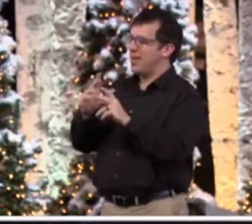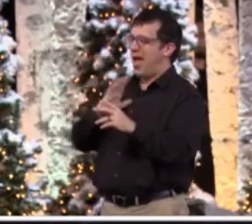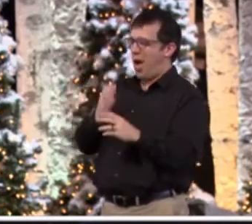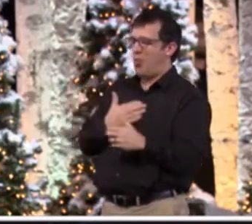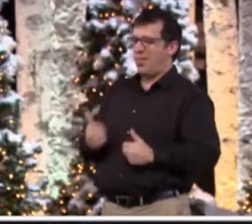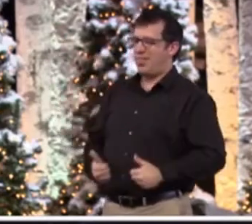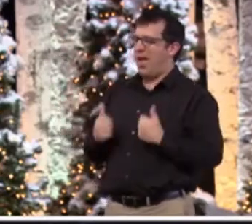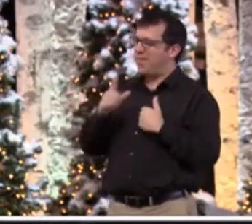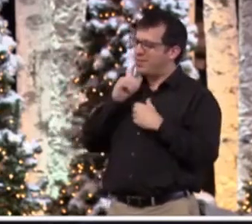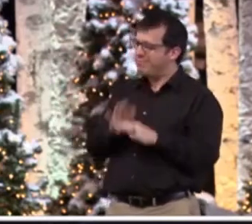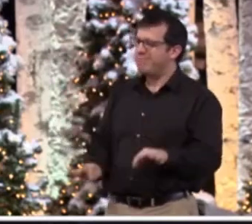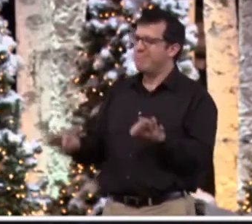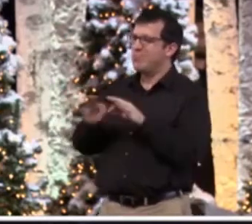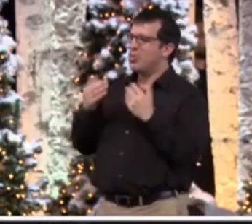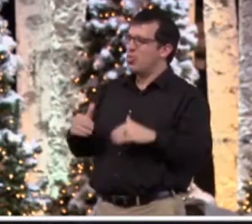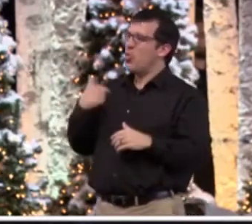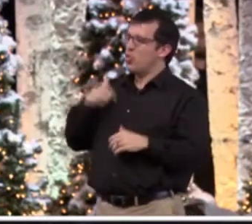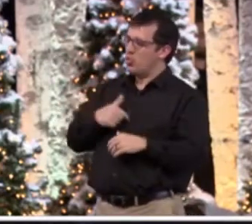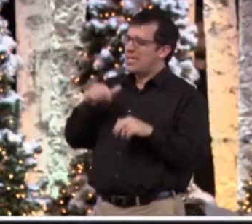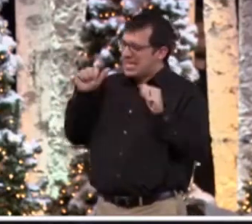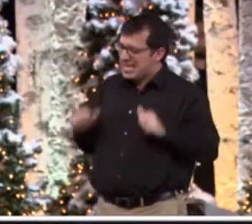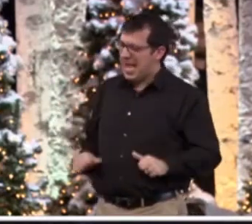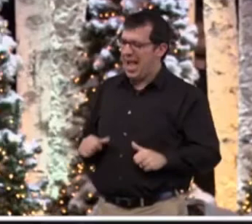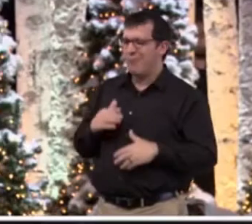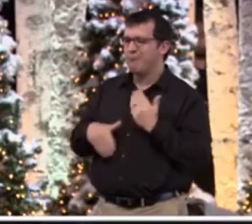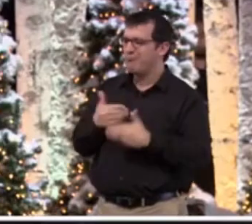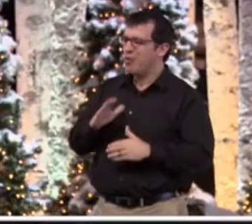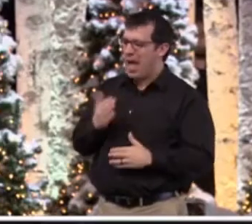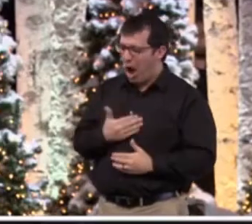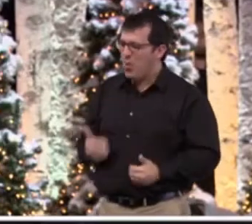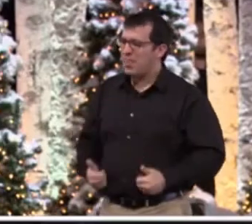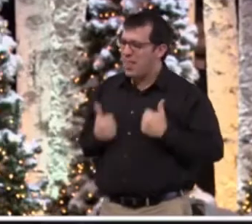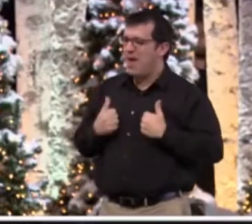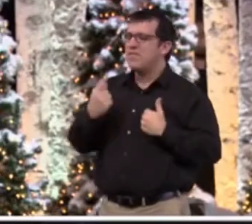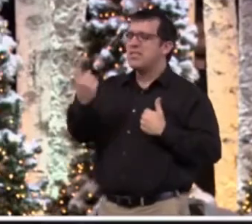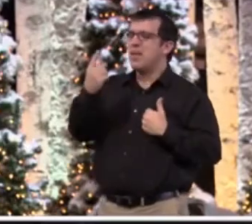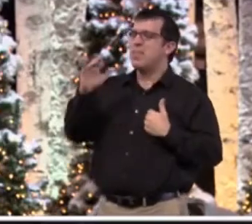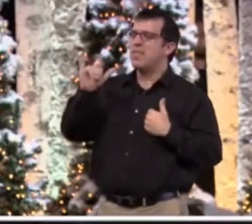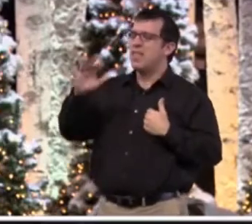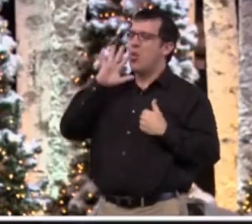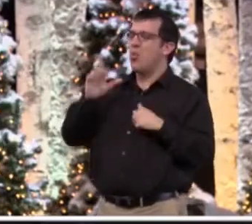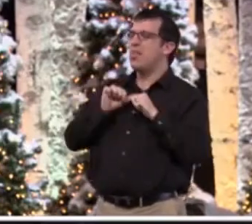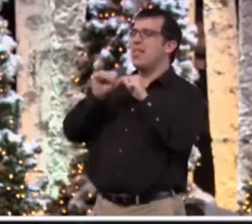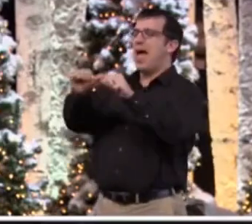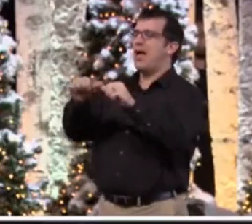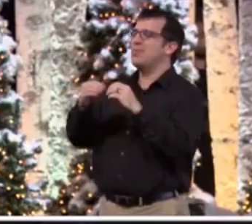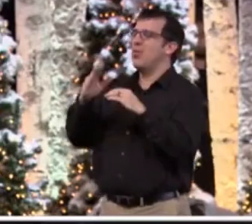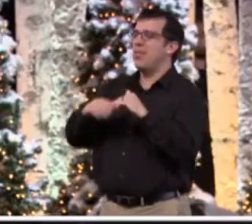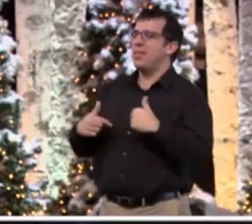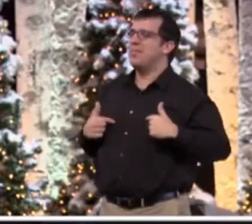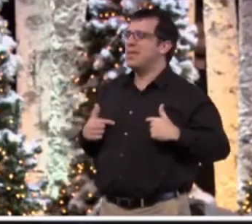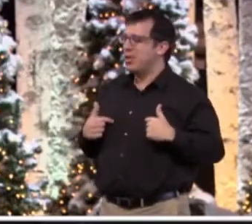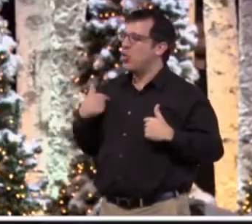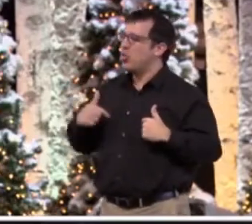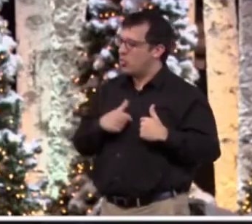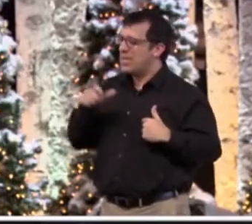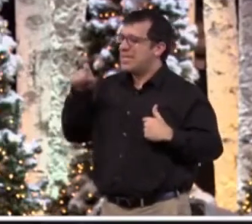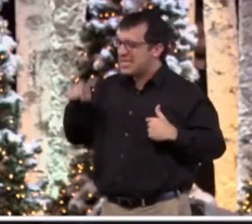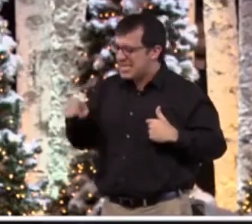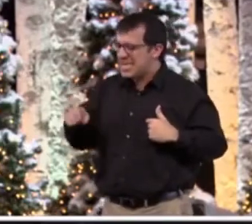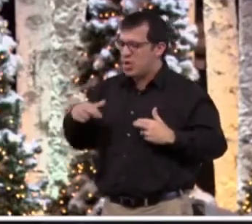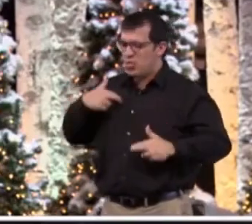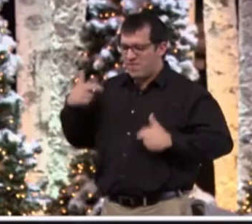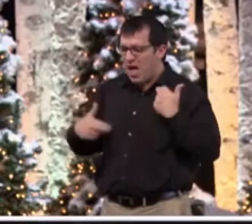यस्तो कुरामा लगानी गर्ने बनाउनु भएका लागि जो सधैँका लागि रहनेछ। संसारमा हामीलाई जागृतिको खाँचो